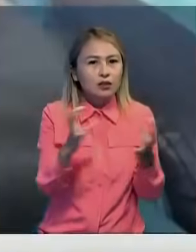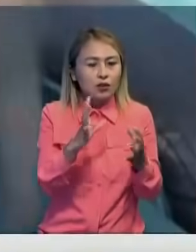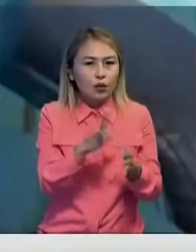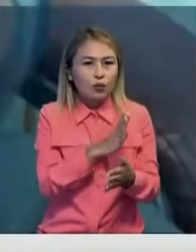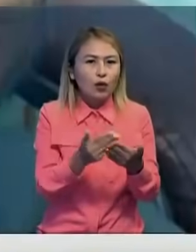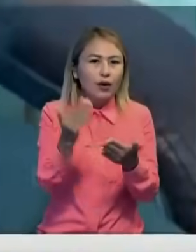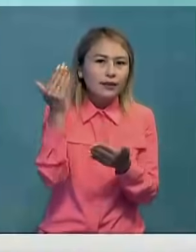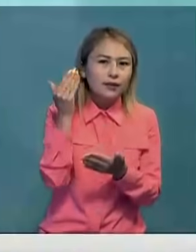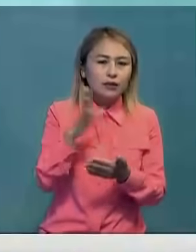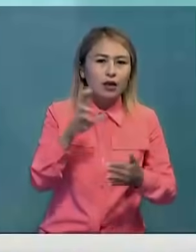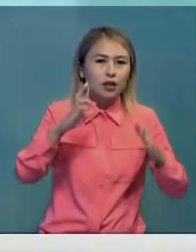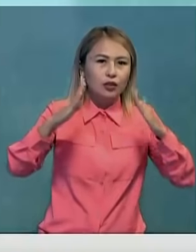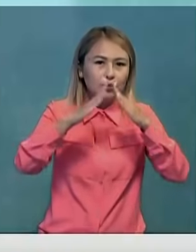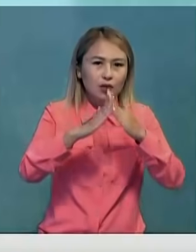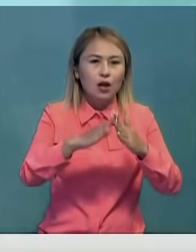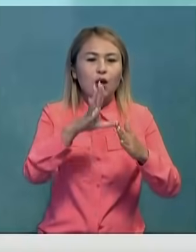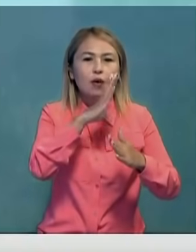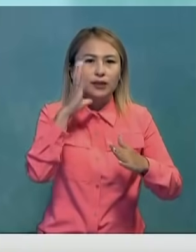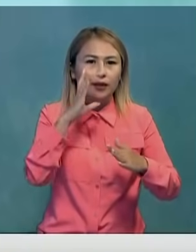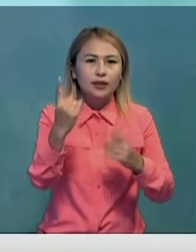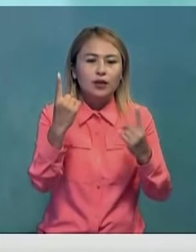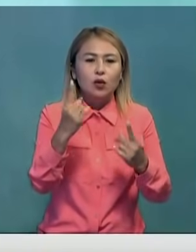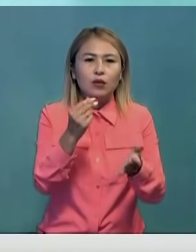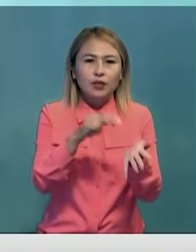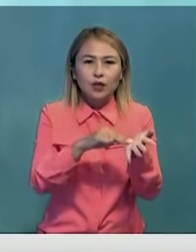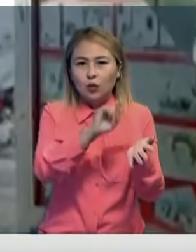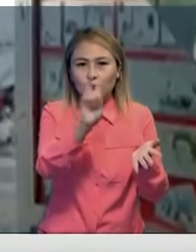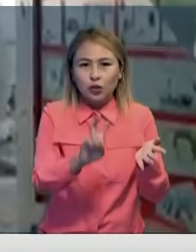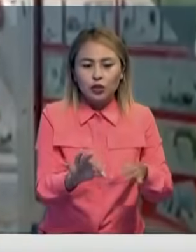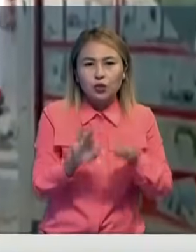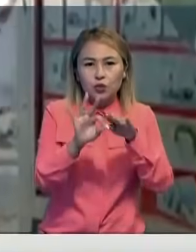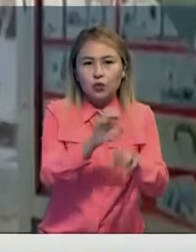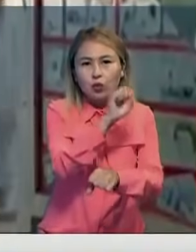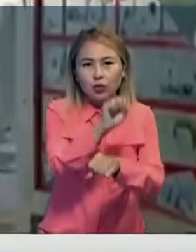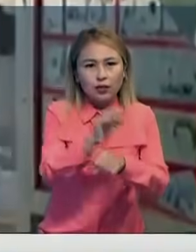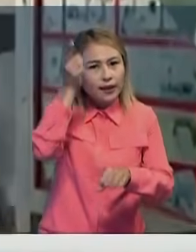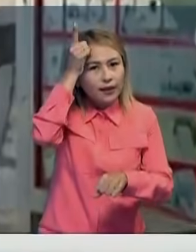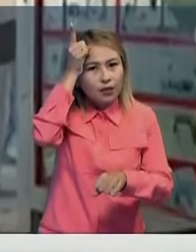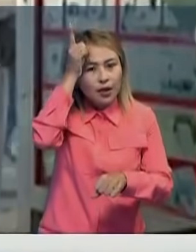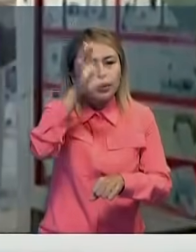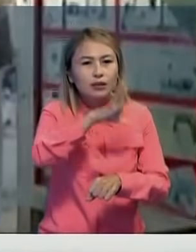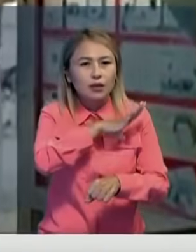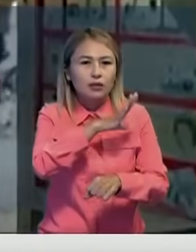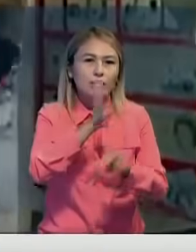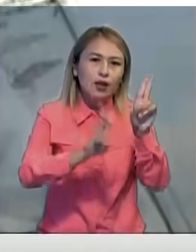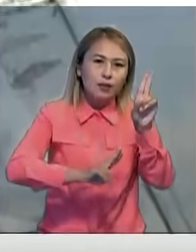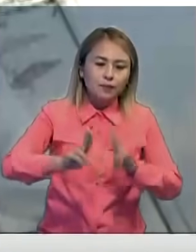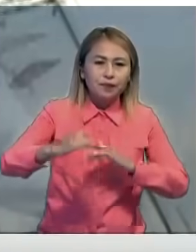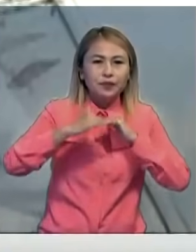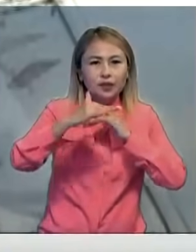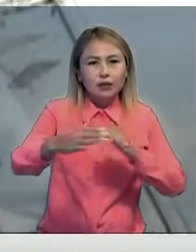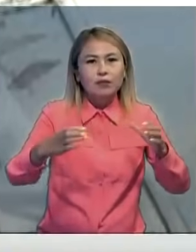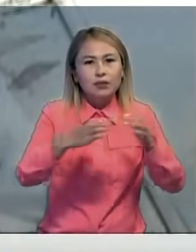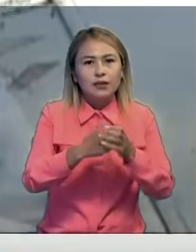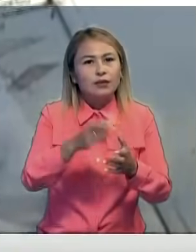ақшта сақталған. Бұған дейін ақ үй әкімшілігі Ауғанстанға ірі көлемде доллар жеткізуді де тоқтатты. Германия тарапыдан